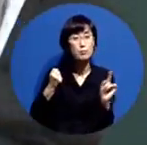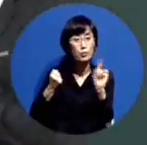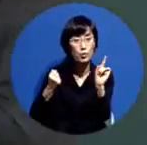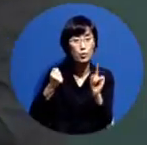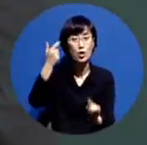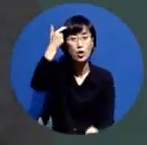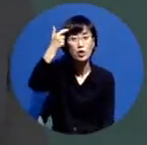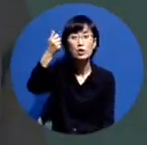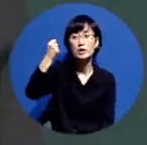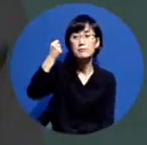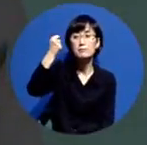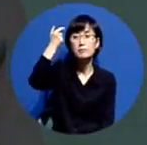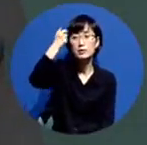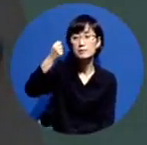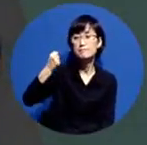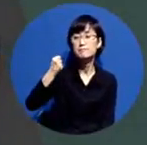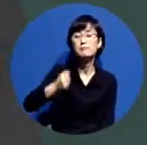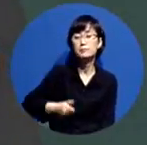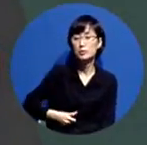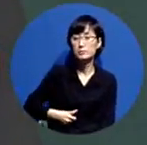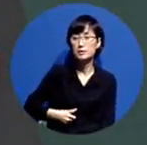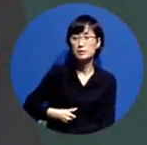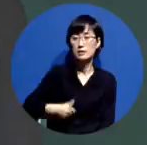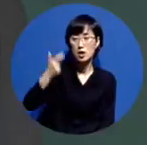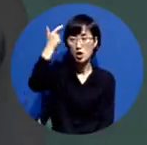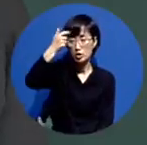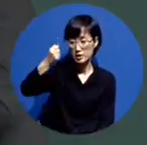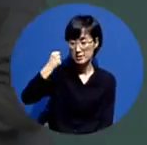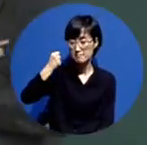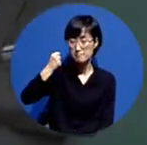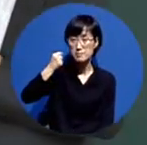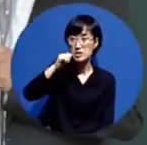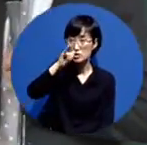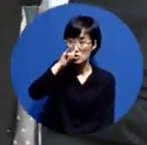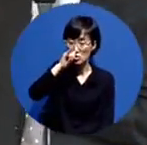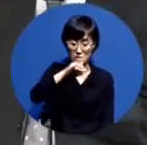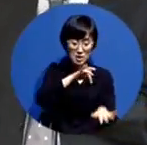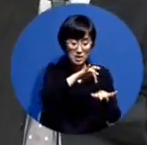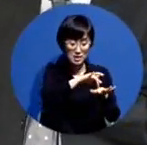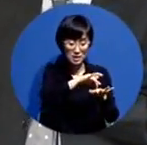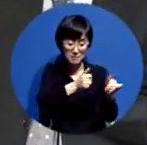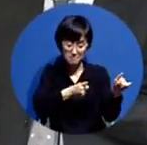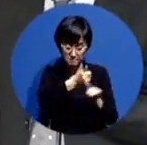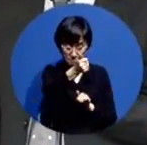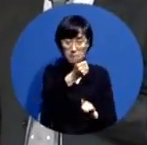因此最重要的是这个属灵的力量。 이 영적 힘이 있으면 이 사단을 이길 수 있는 힘입니다.